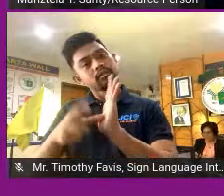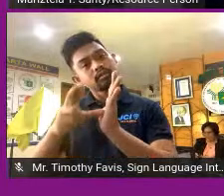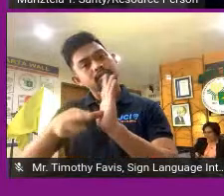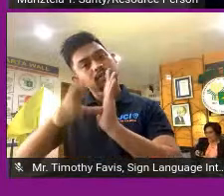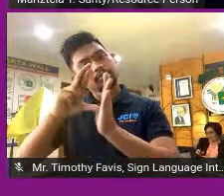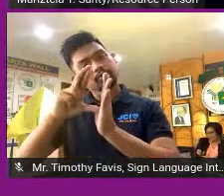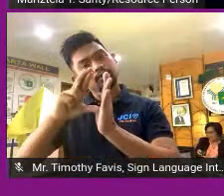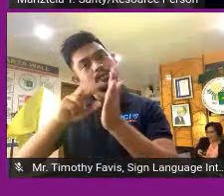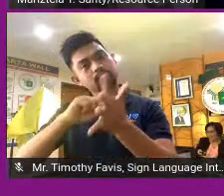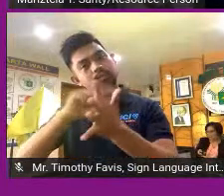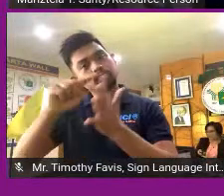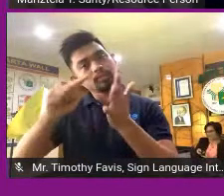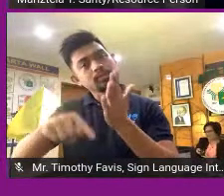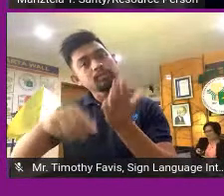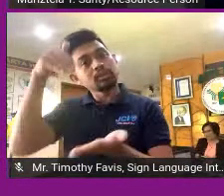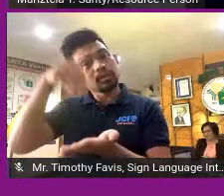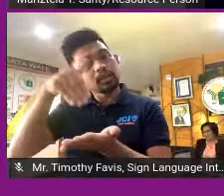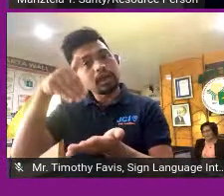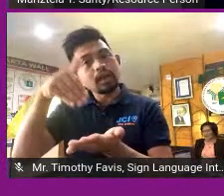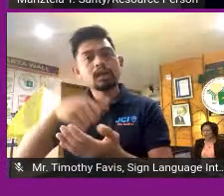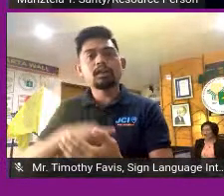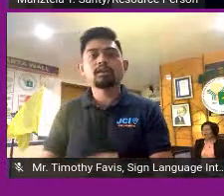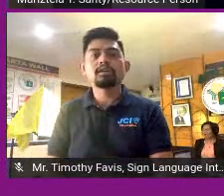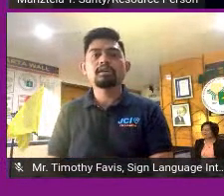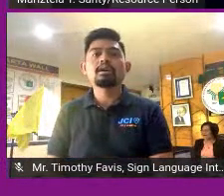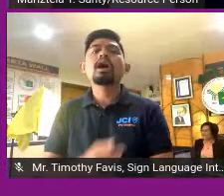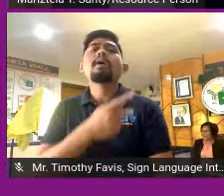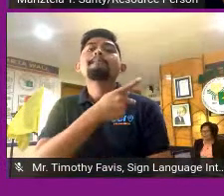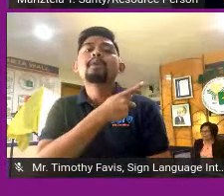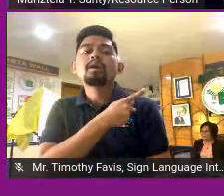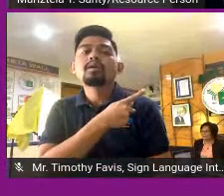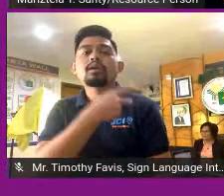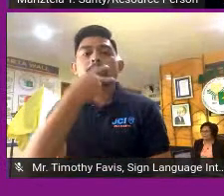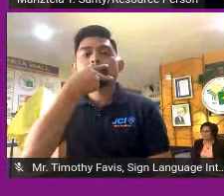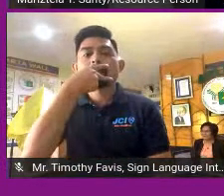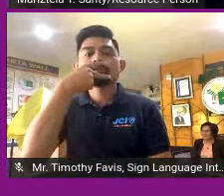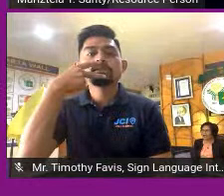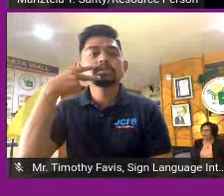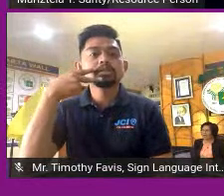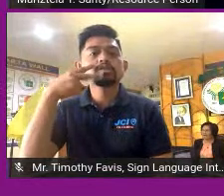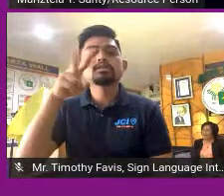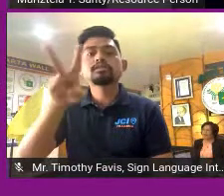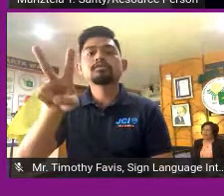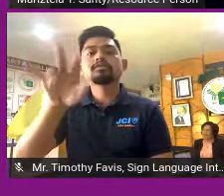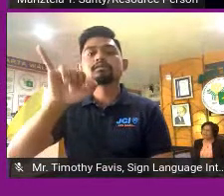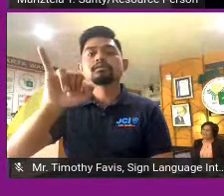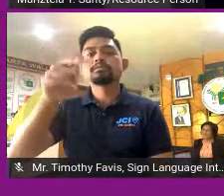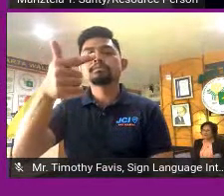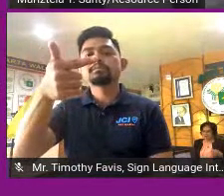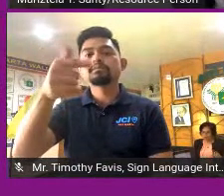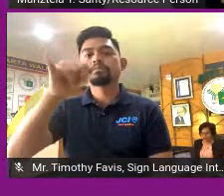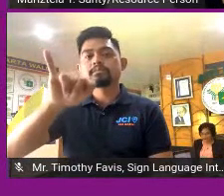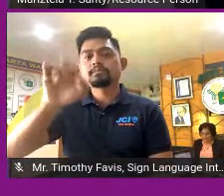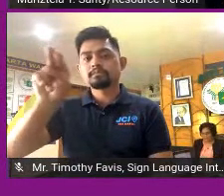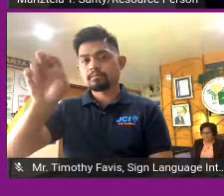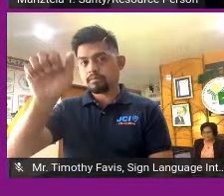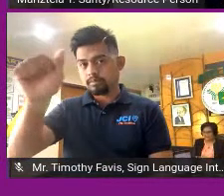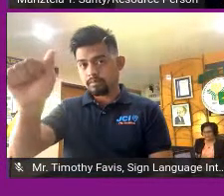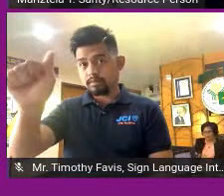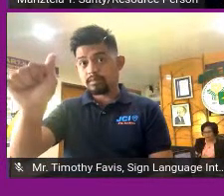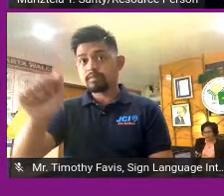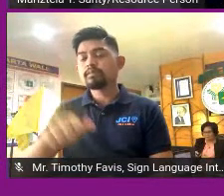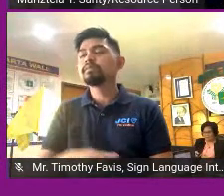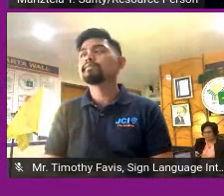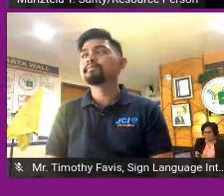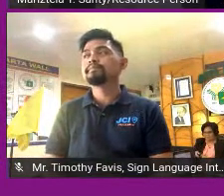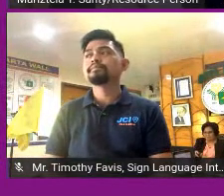mga nagkapag-attender na. Then we have vagina. Our sexual organ.